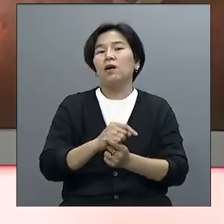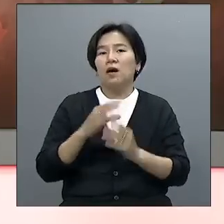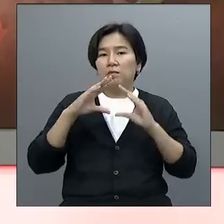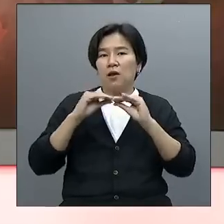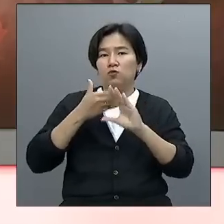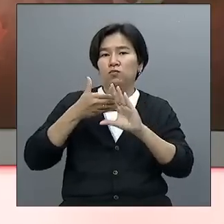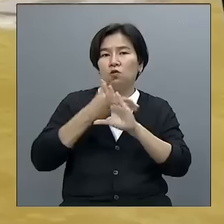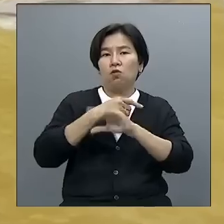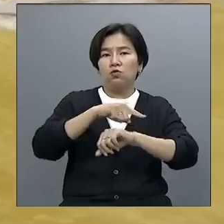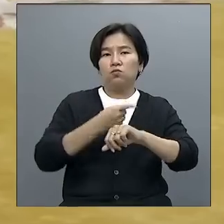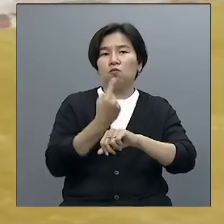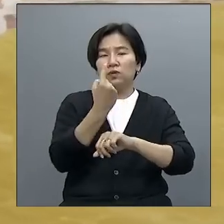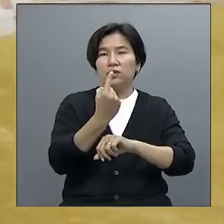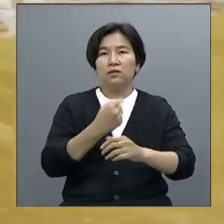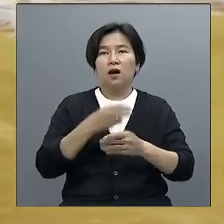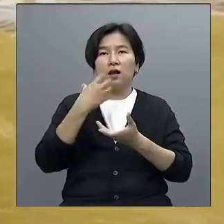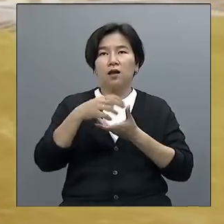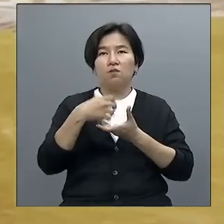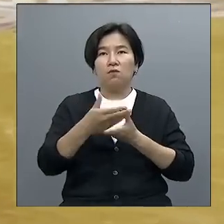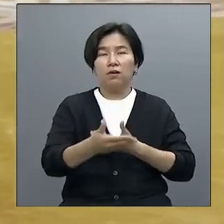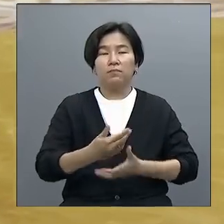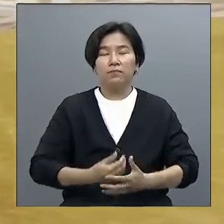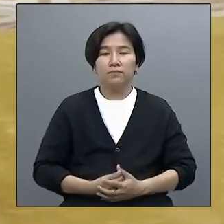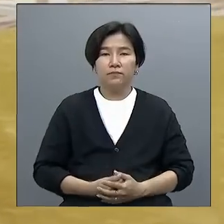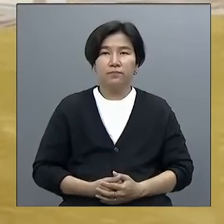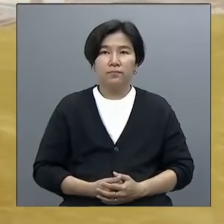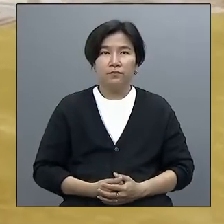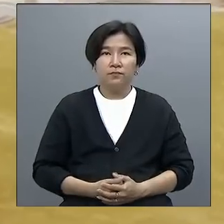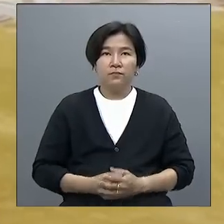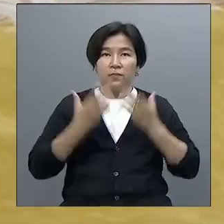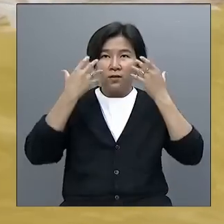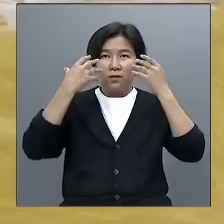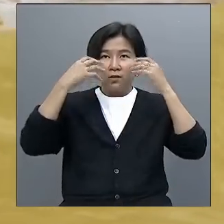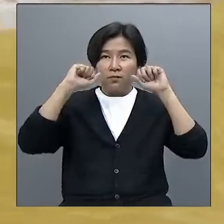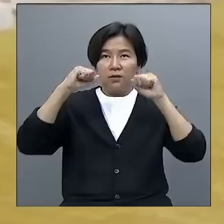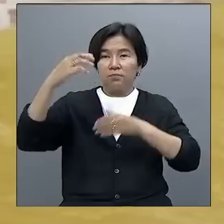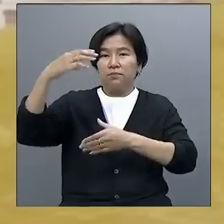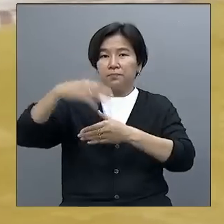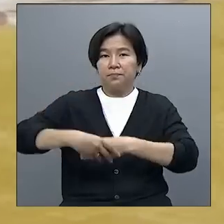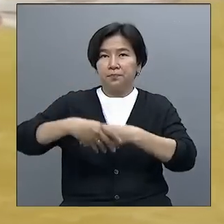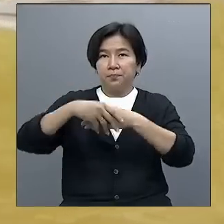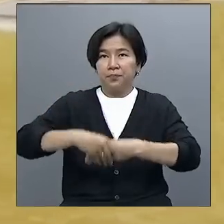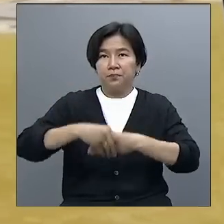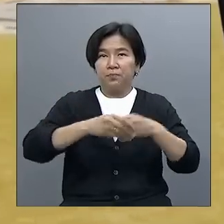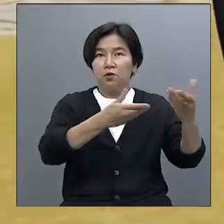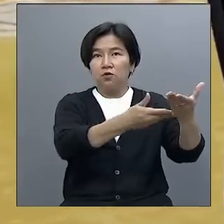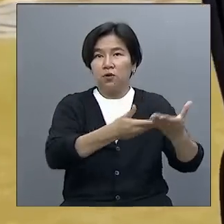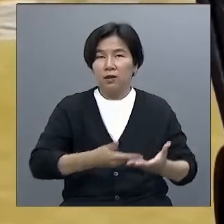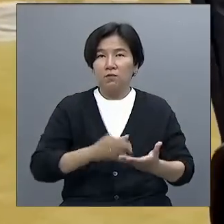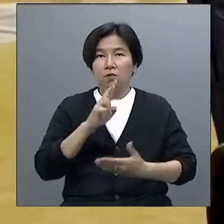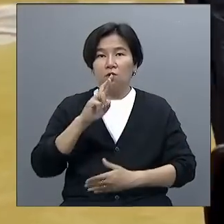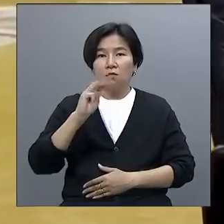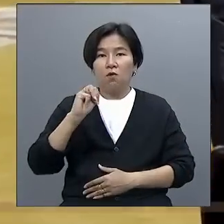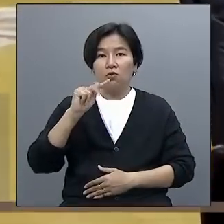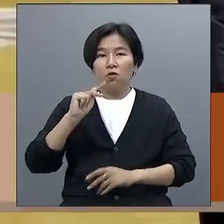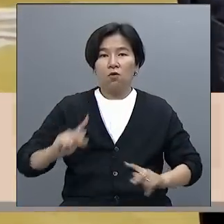1ชั่วโมงเท่านั้นเองค่ะผู้นำจีนจับมือนะคะต้อนรับลิงเค็มค่ะซึ่งกลายเป็นรัฐมนตรี